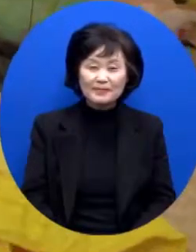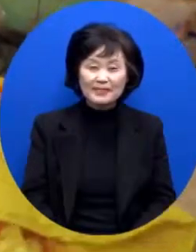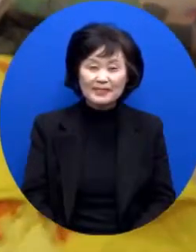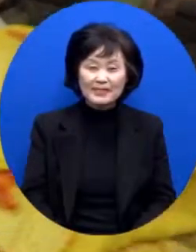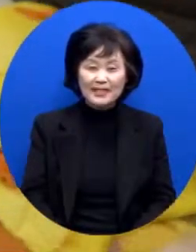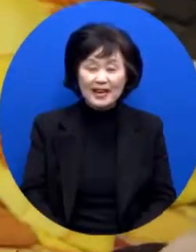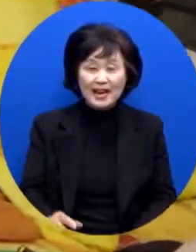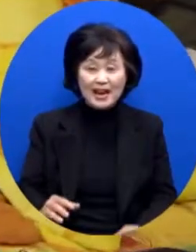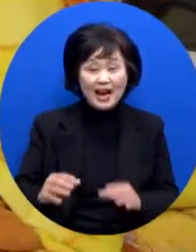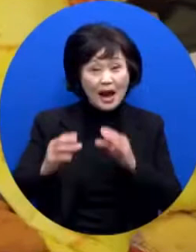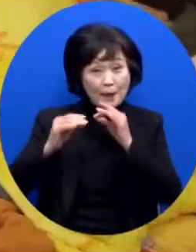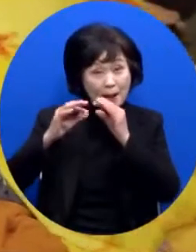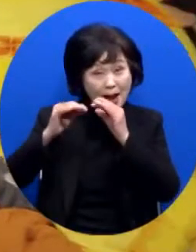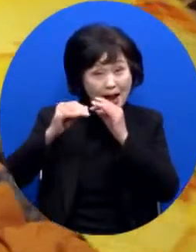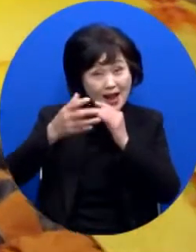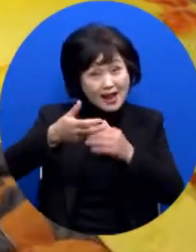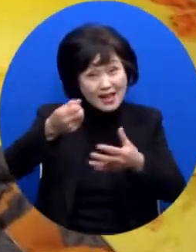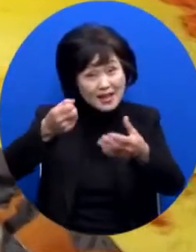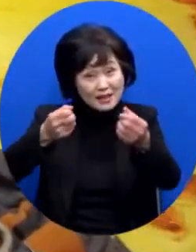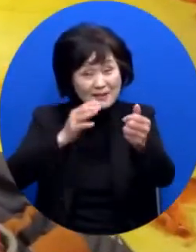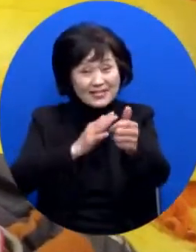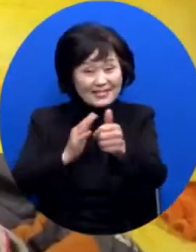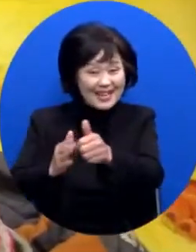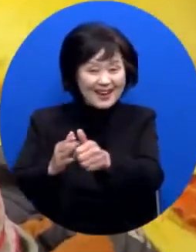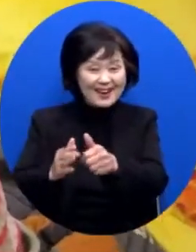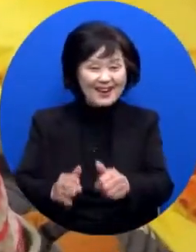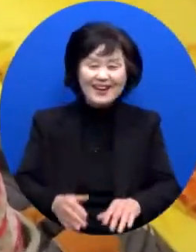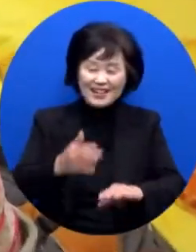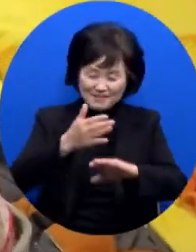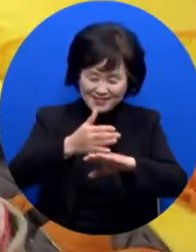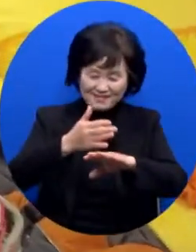instrument. Okay, here we go.